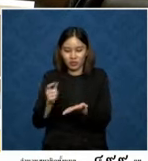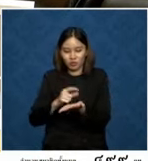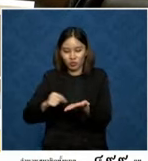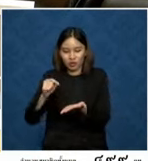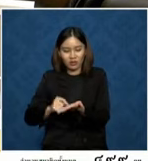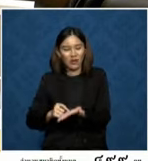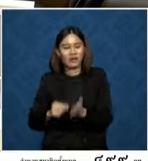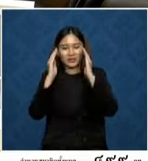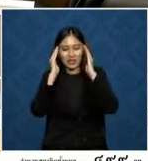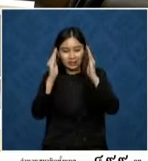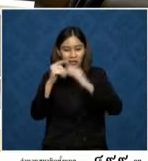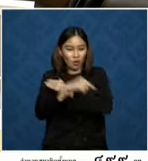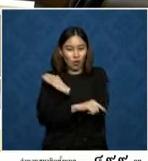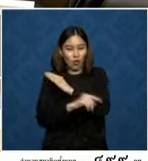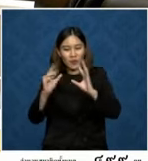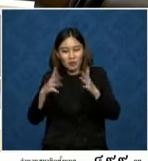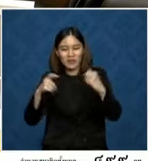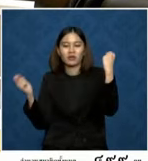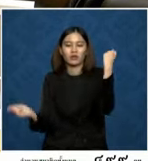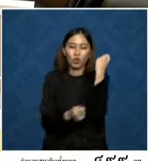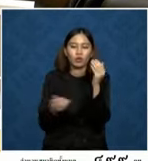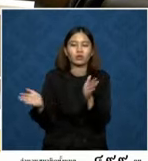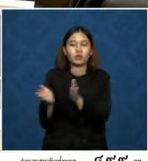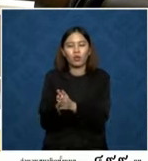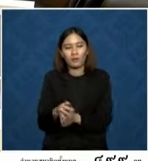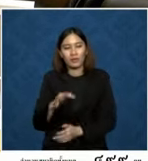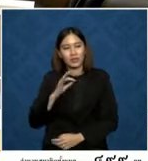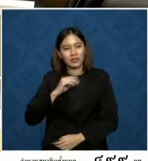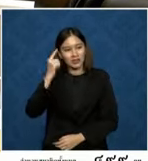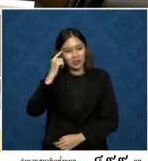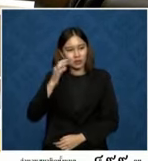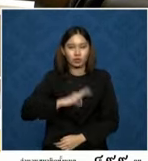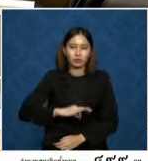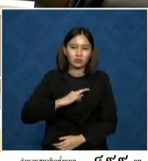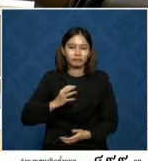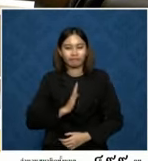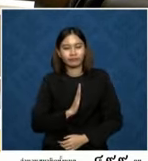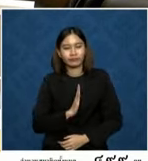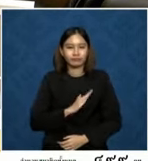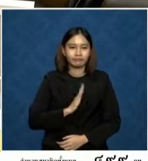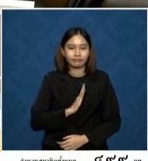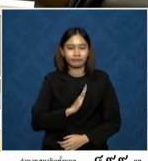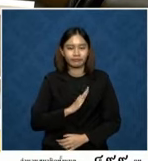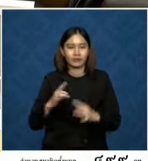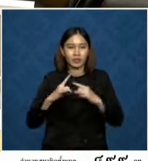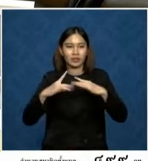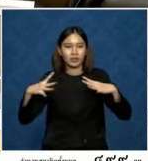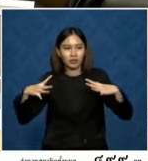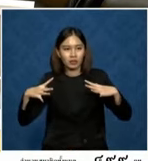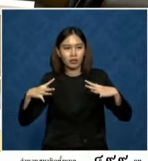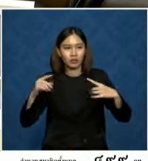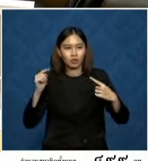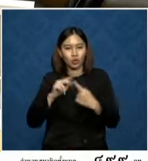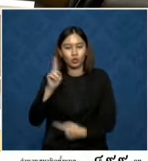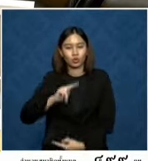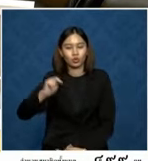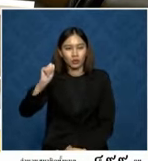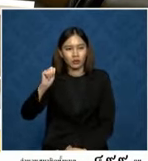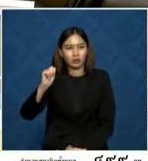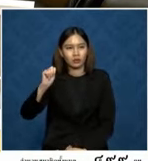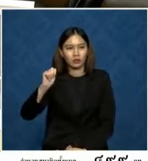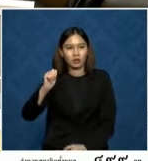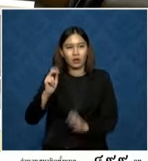นาทุจริตเนี่ยต้องถูกลงโทษไปด้วยมันก็เกิดความไม่เสมอภาคใช่ไหมครับแล้วก็ขัดกับหลักสหประชาชาตินะ